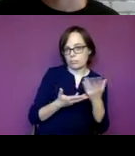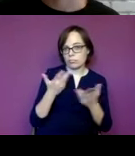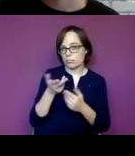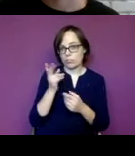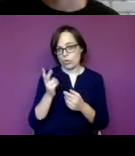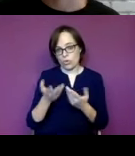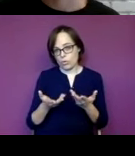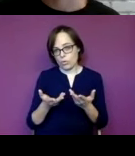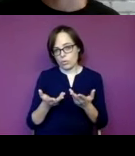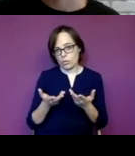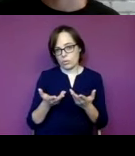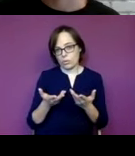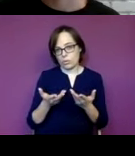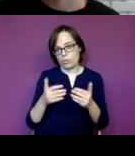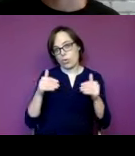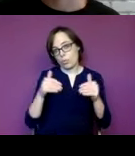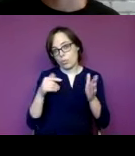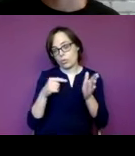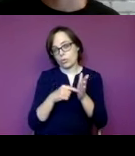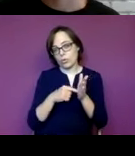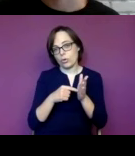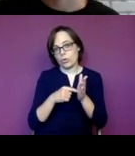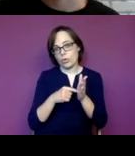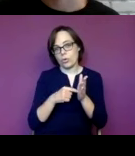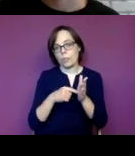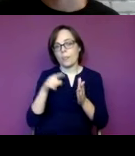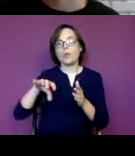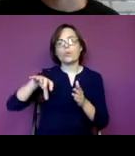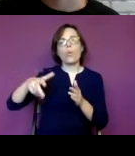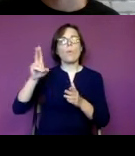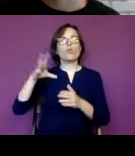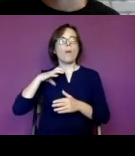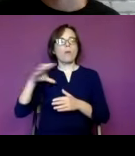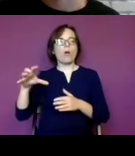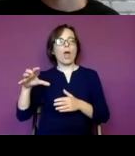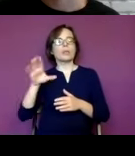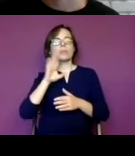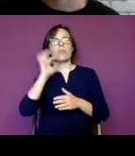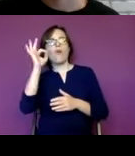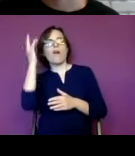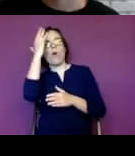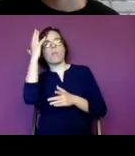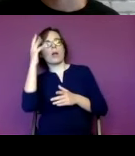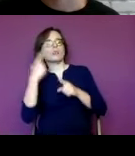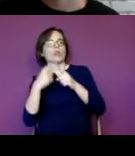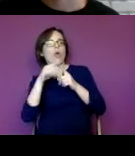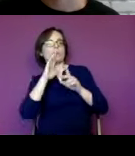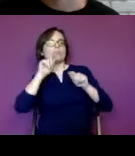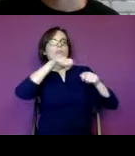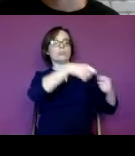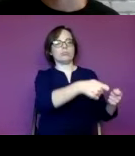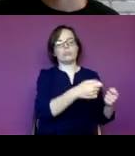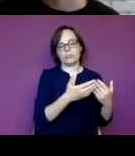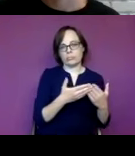różnic społecznych i tych grup, które są bardziej uprzywilejowane właśnie po to, żeby sobie tworzyć taką formę